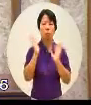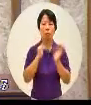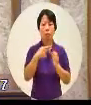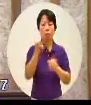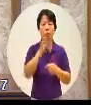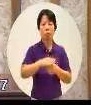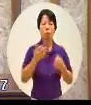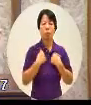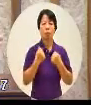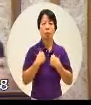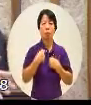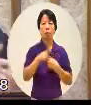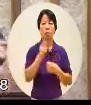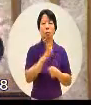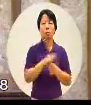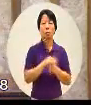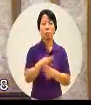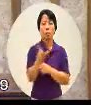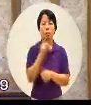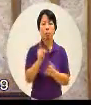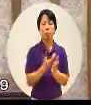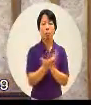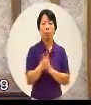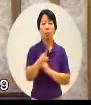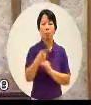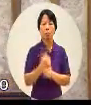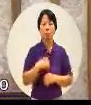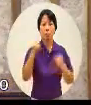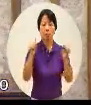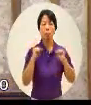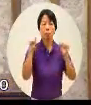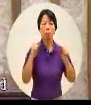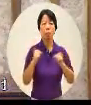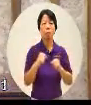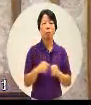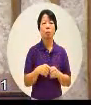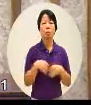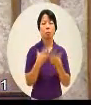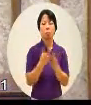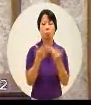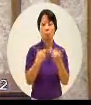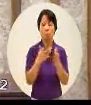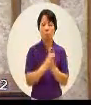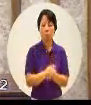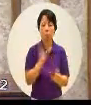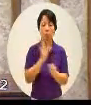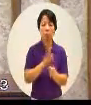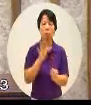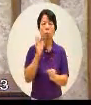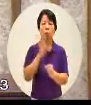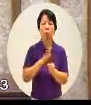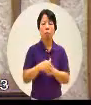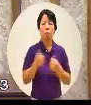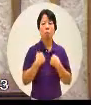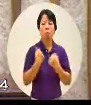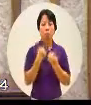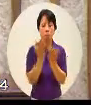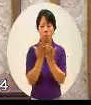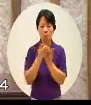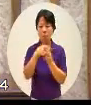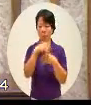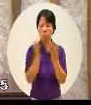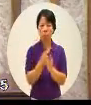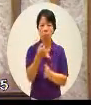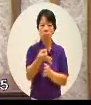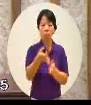补，那他去补科展，去补呢体能，我是觉得都总比一天到晚在那边 K 书好。 对啊，局长，但是这些都要钱呢，